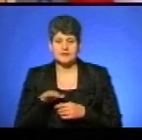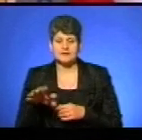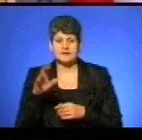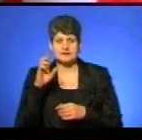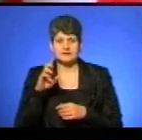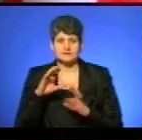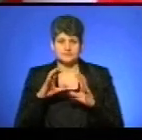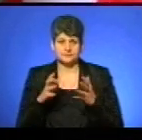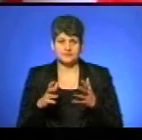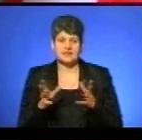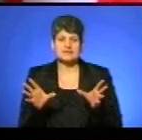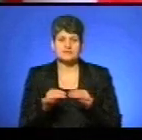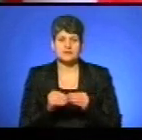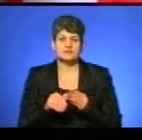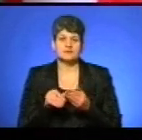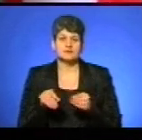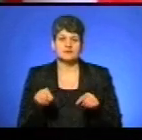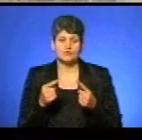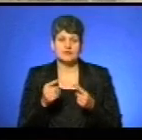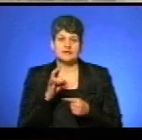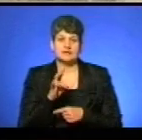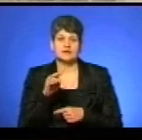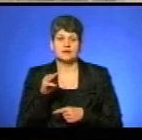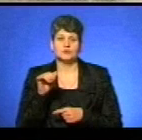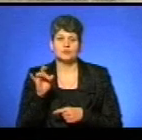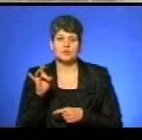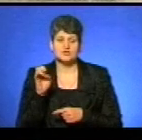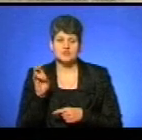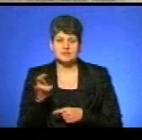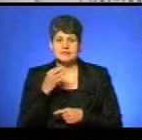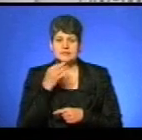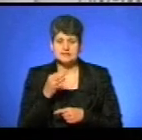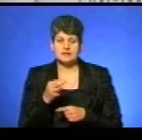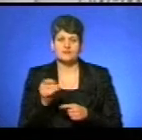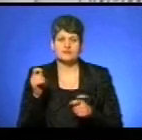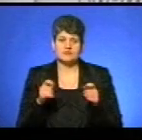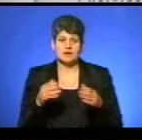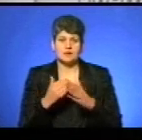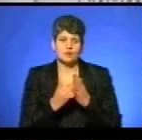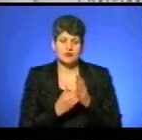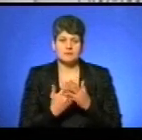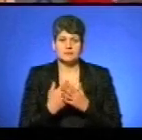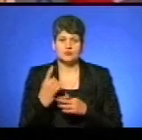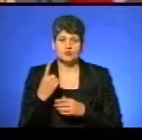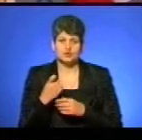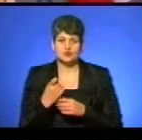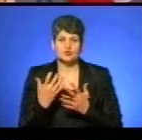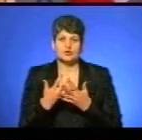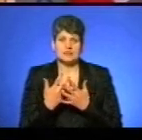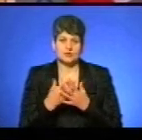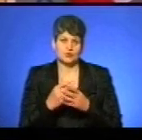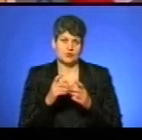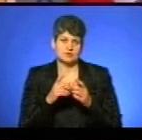Співзасновник Тернопільської кінокомісії Наталія Турчин повідомила, у фестивальній програмі показ близько сотні кінострічок.